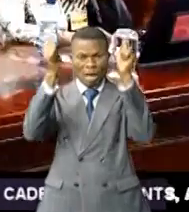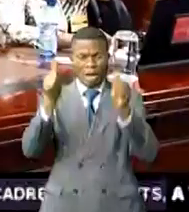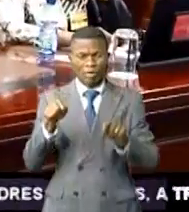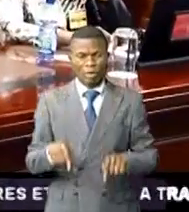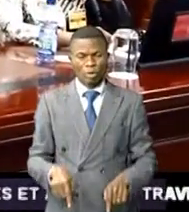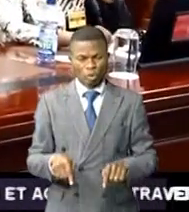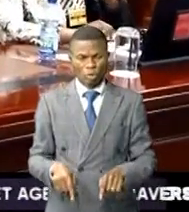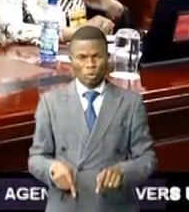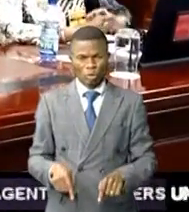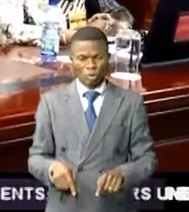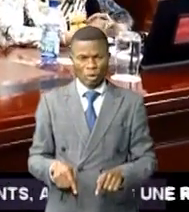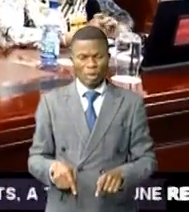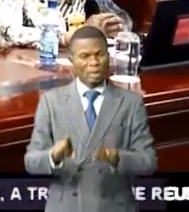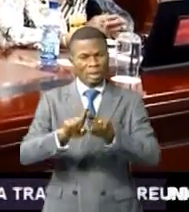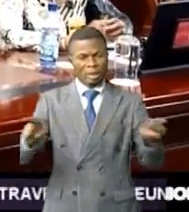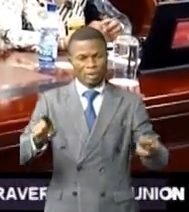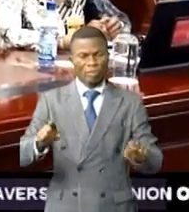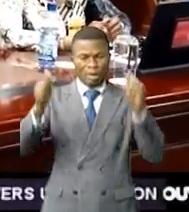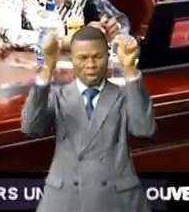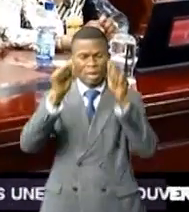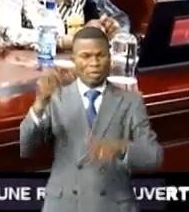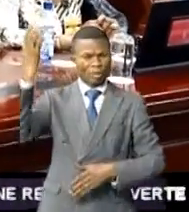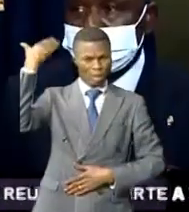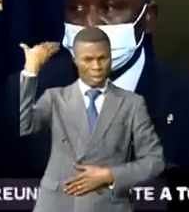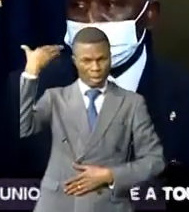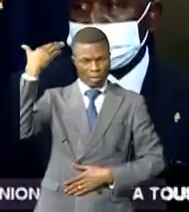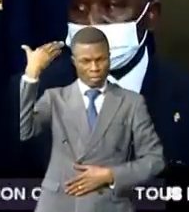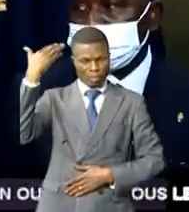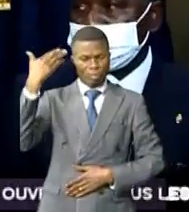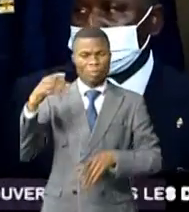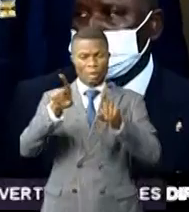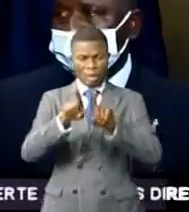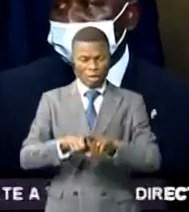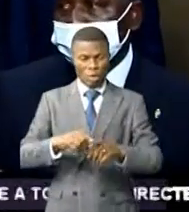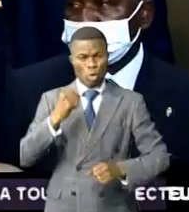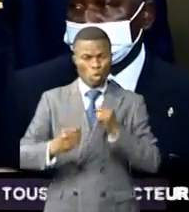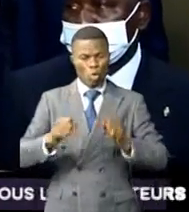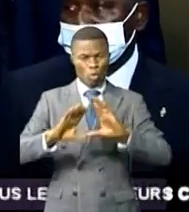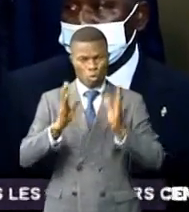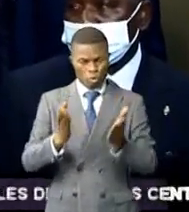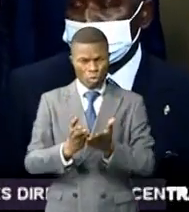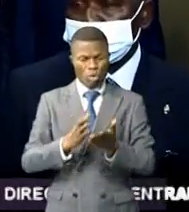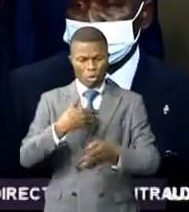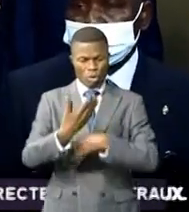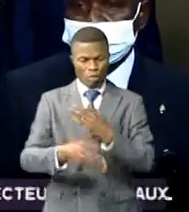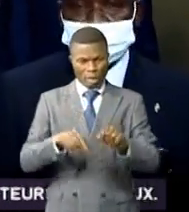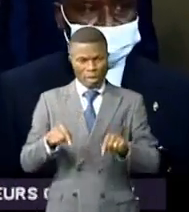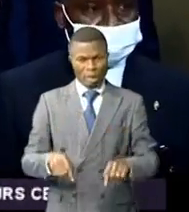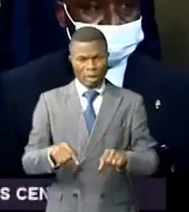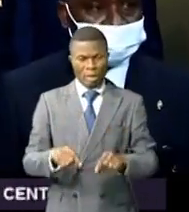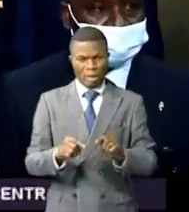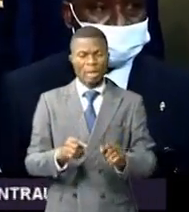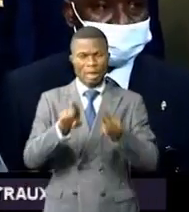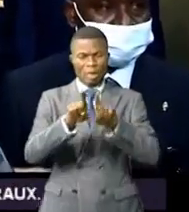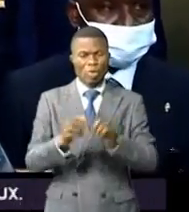aujourd'hui n'est pas l'Afrique d'hier. Et que les efforts que nous allons déployer et la